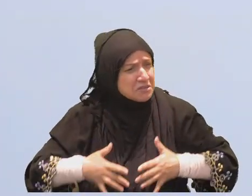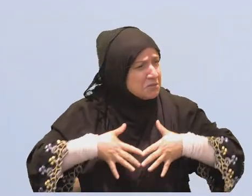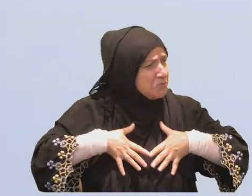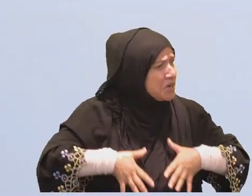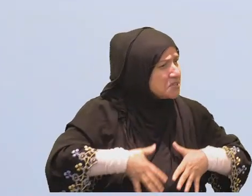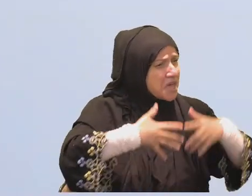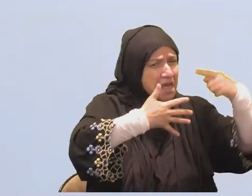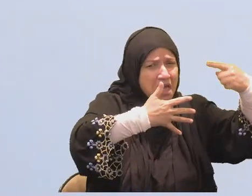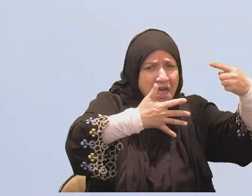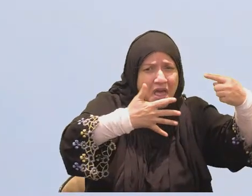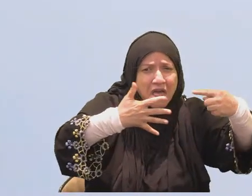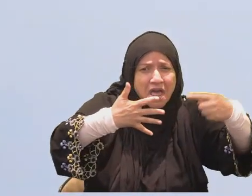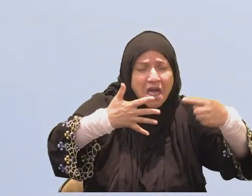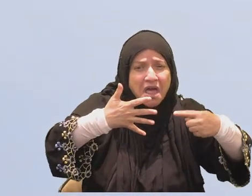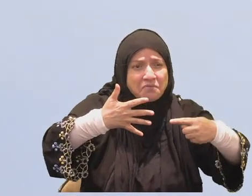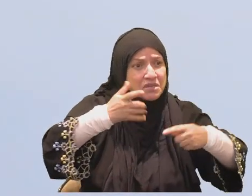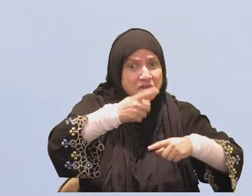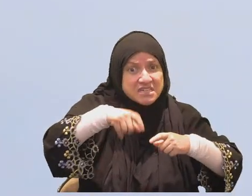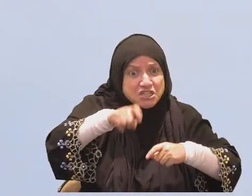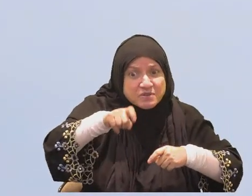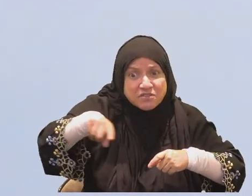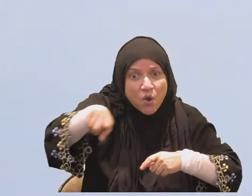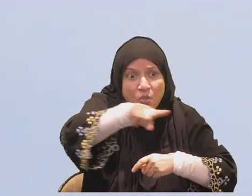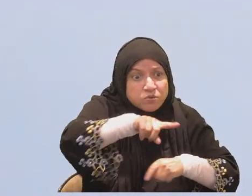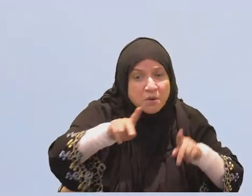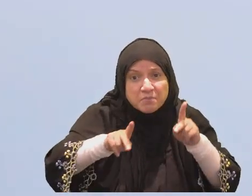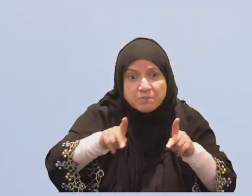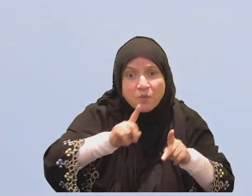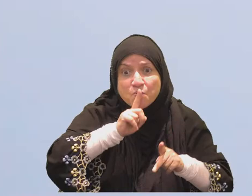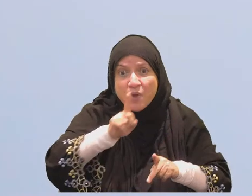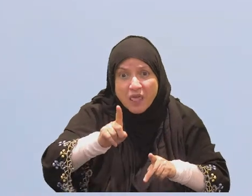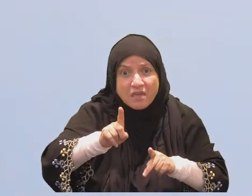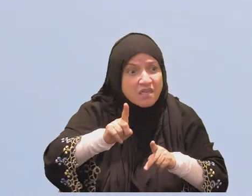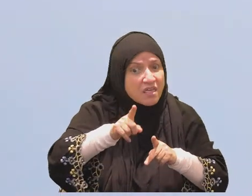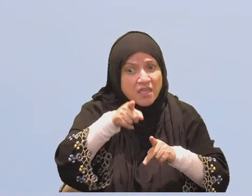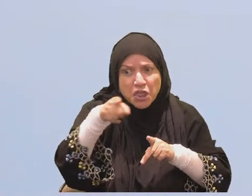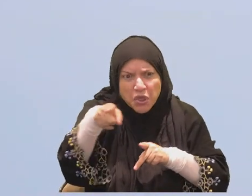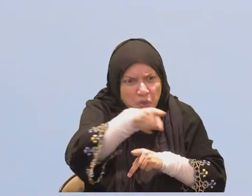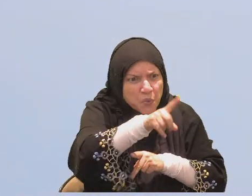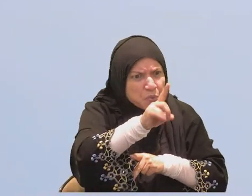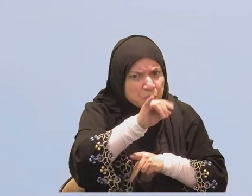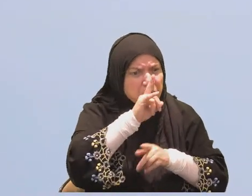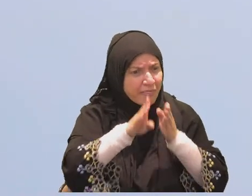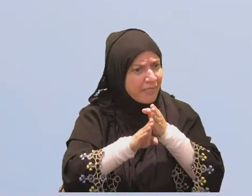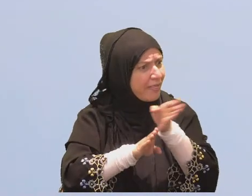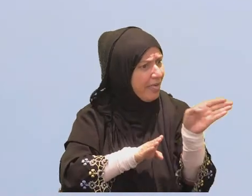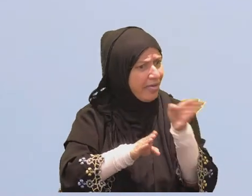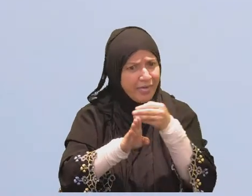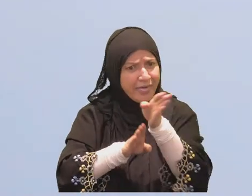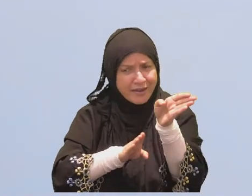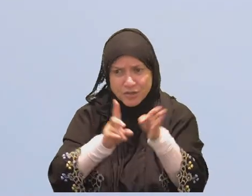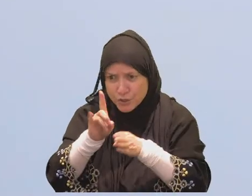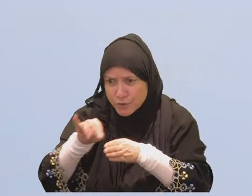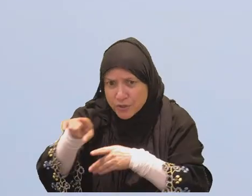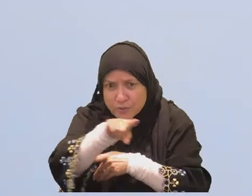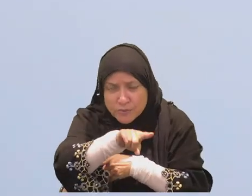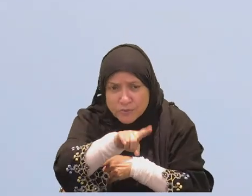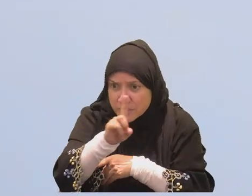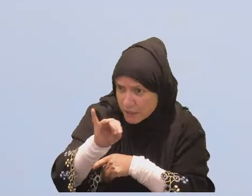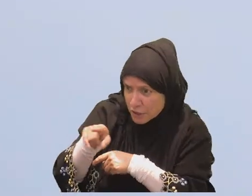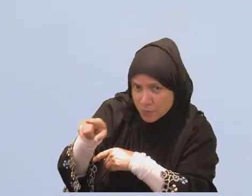الْمَأْوَى. As for the one who fears the time they will stand before their Lord, and they